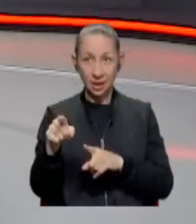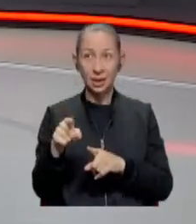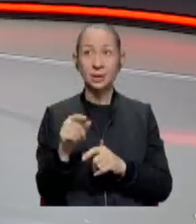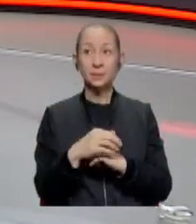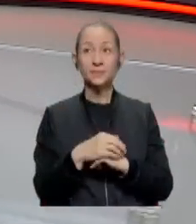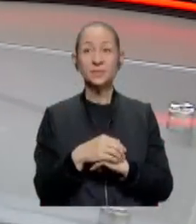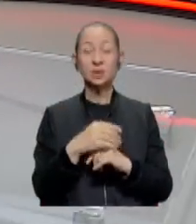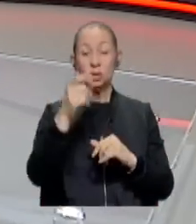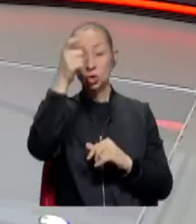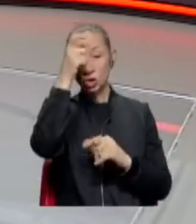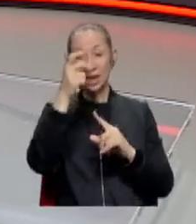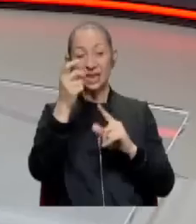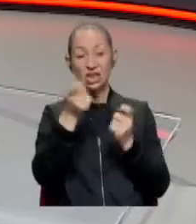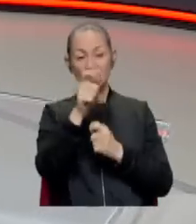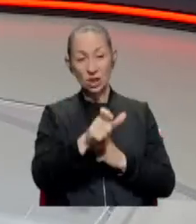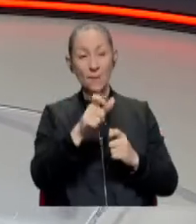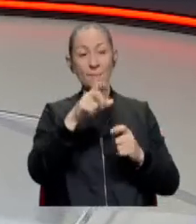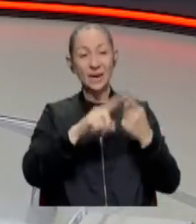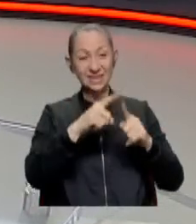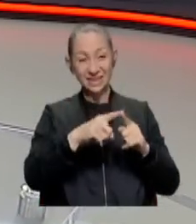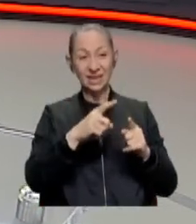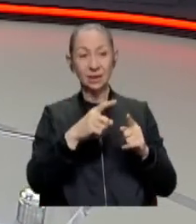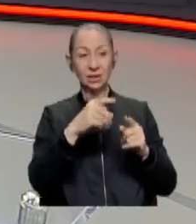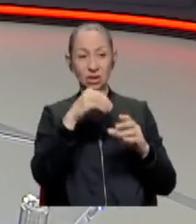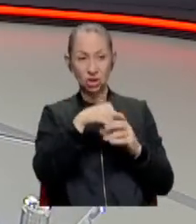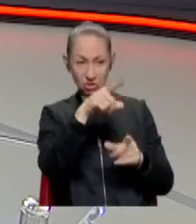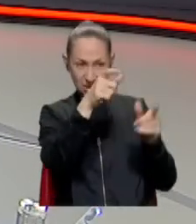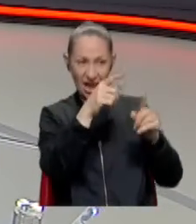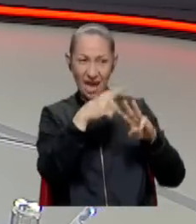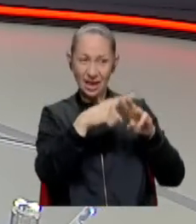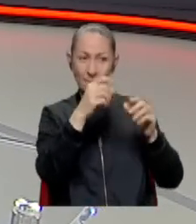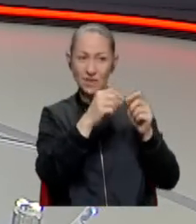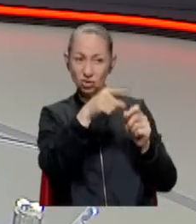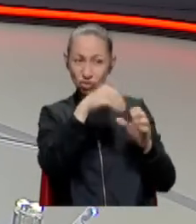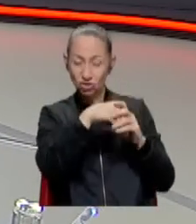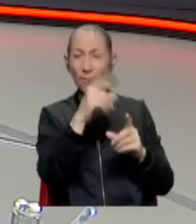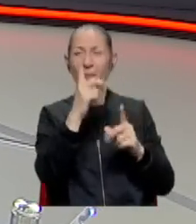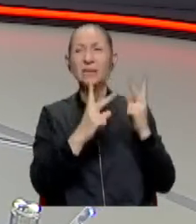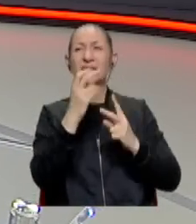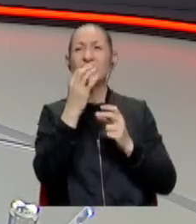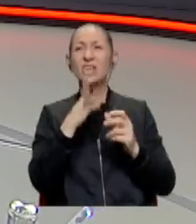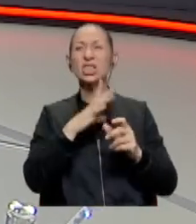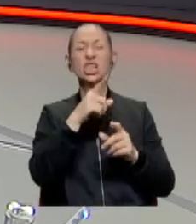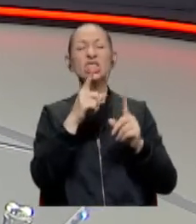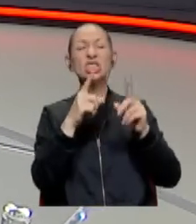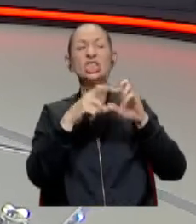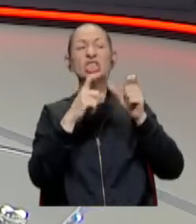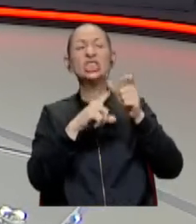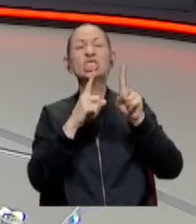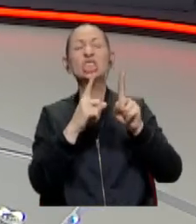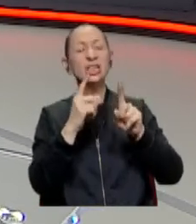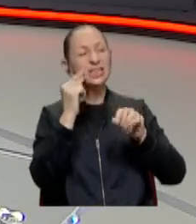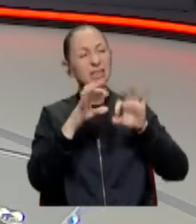Türkiye İşçi Partisi Başkanı Erkan baş için bir takım ifadeler kullandı sözleri ırkçı olmakla